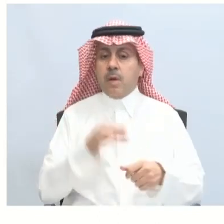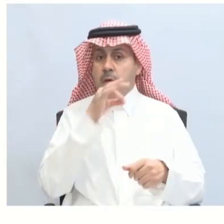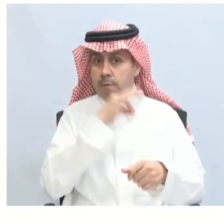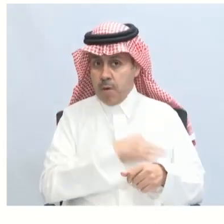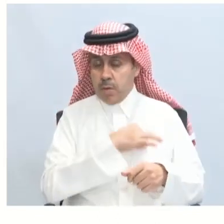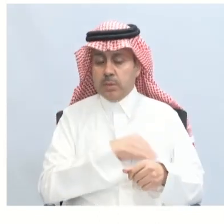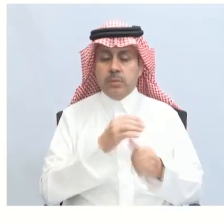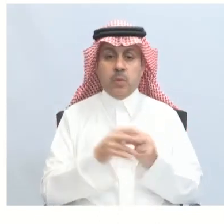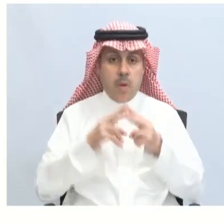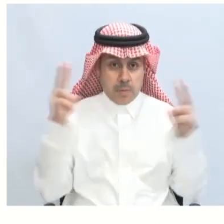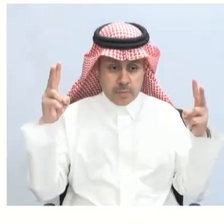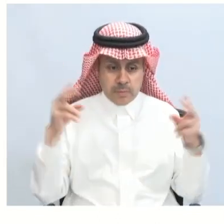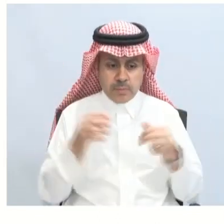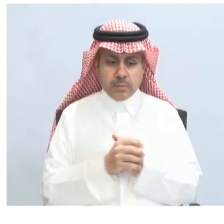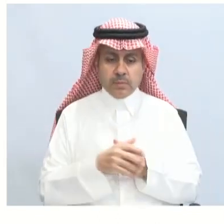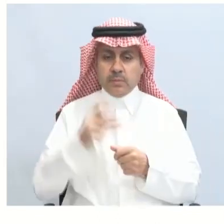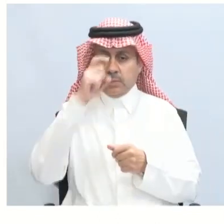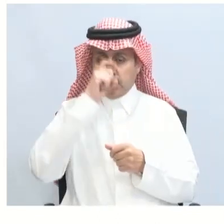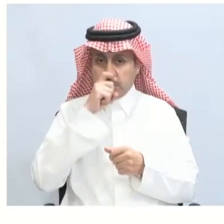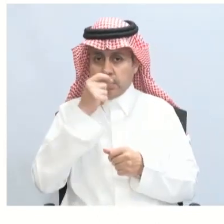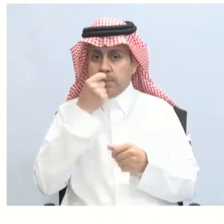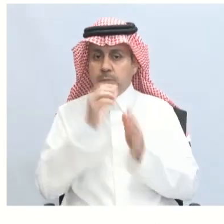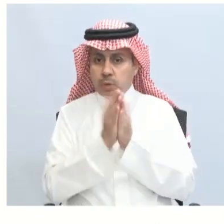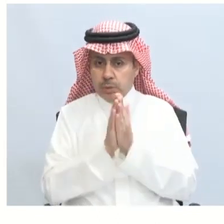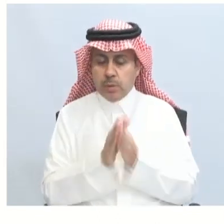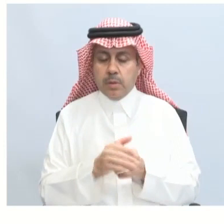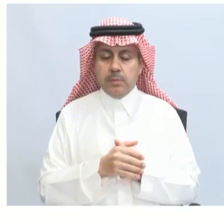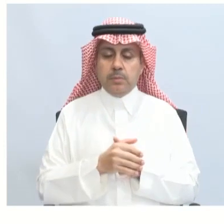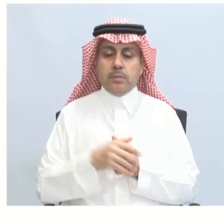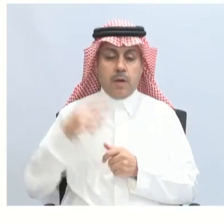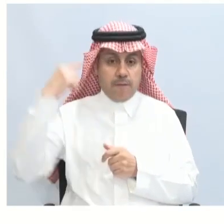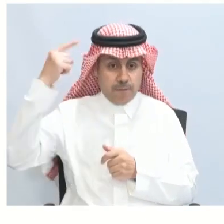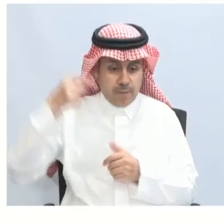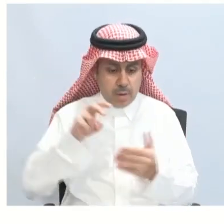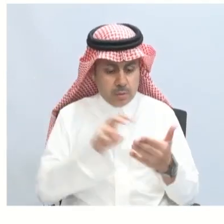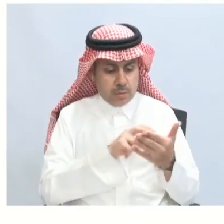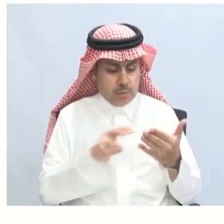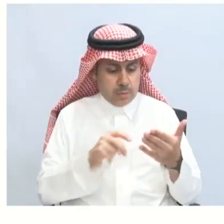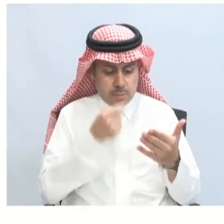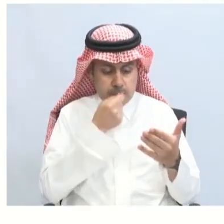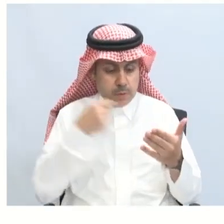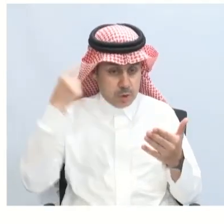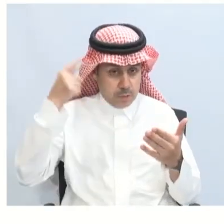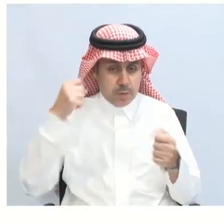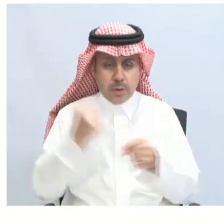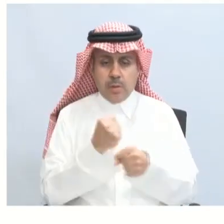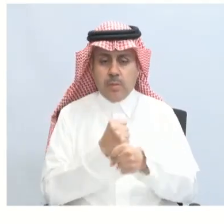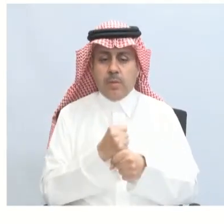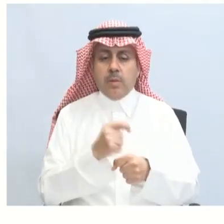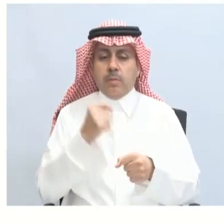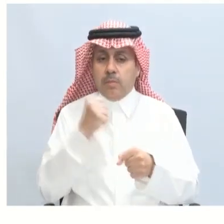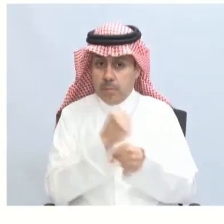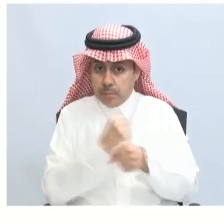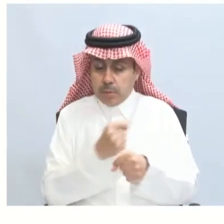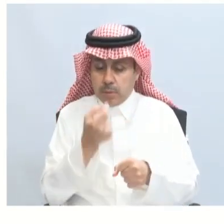وابرز هذه الفوائد الامر بتلاوه القران الكريم مع تدبره والعمل بما يدل عليه لهذا جاء في